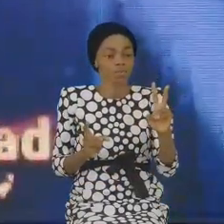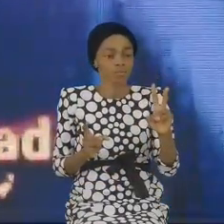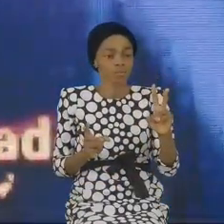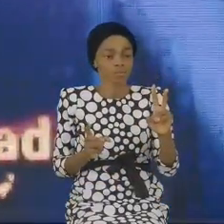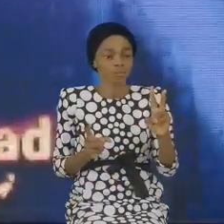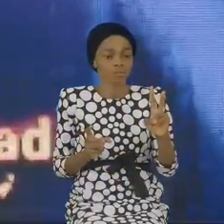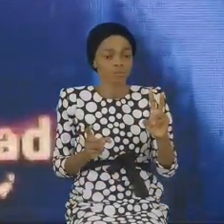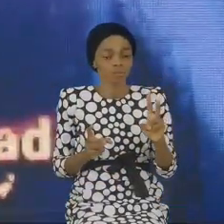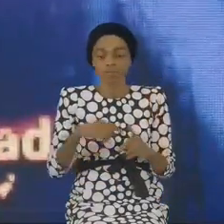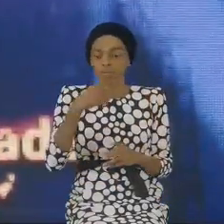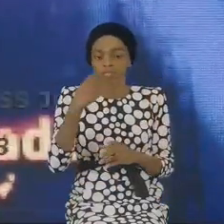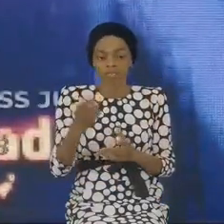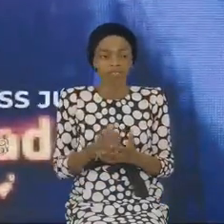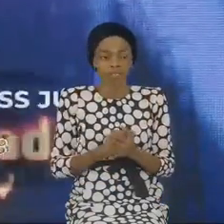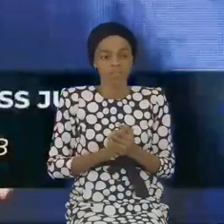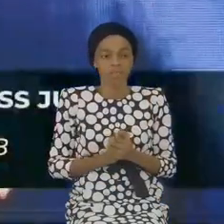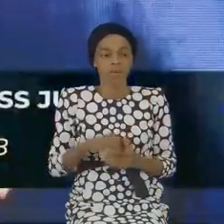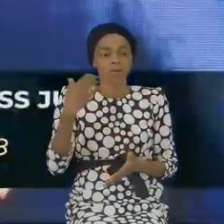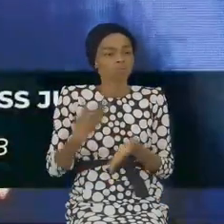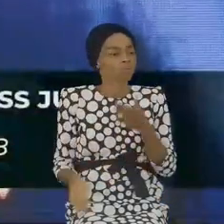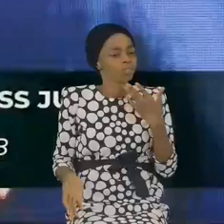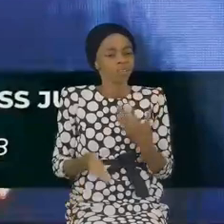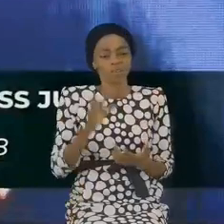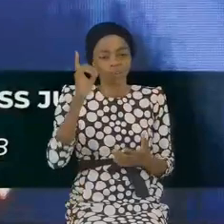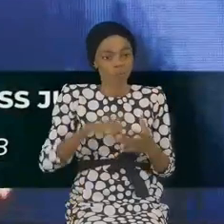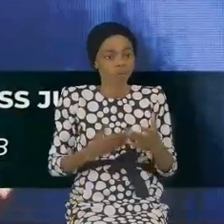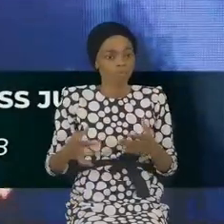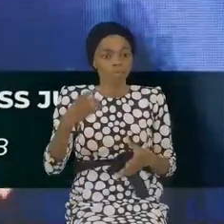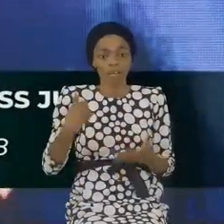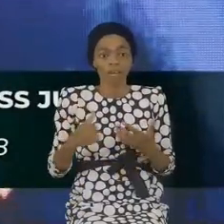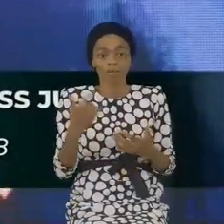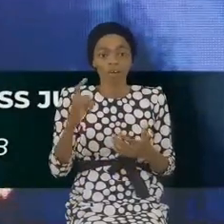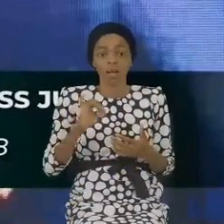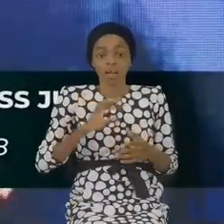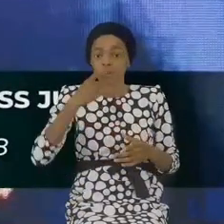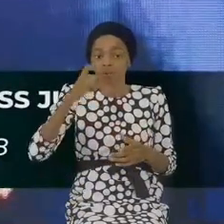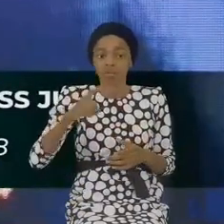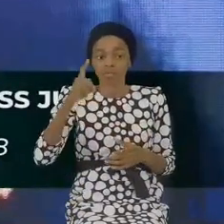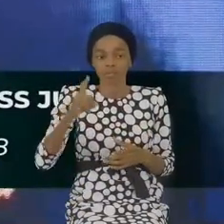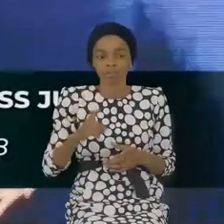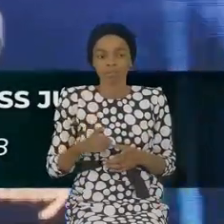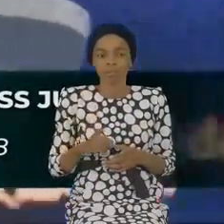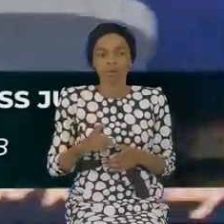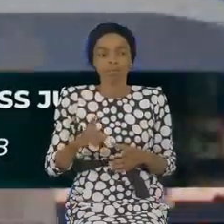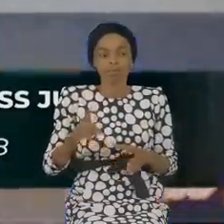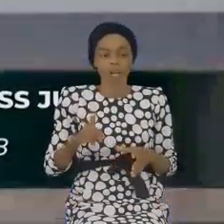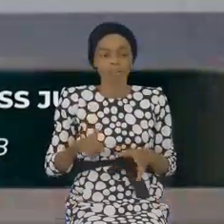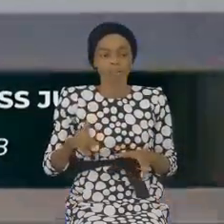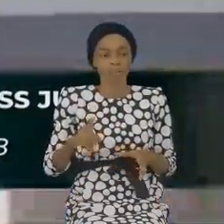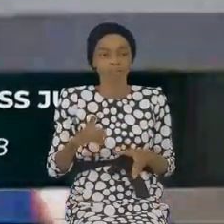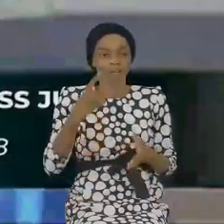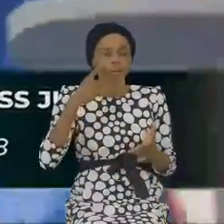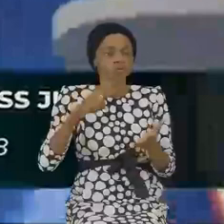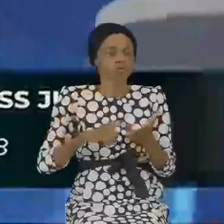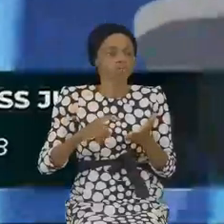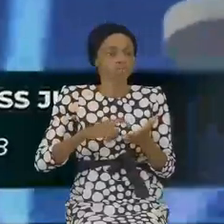dit, « Vous observerez et vous mettrez en pratique toutes les choses que je vous ordonne. » Vous